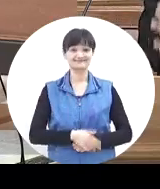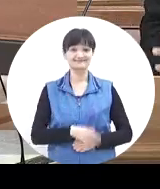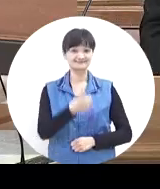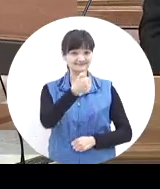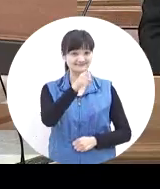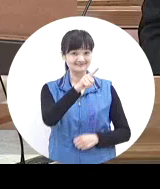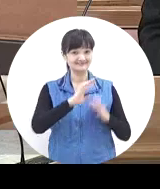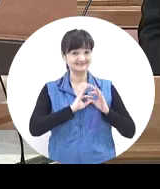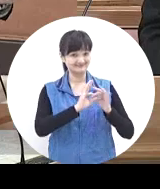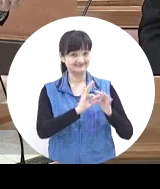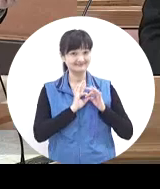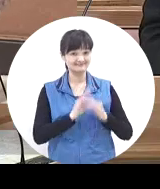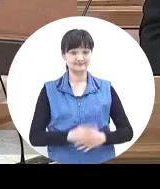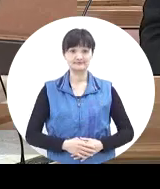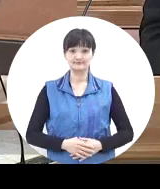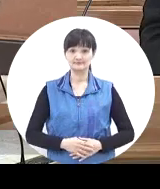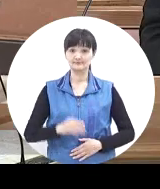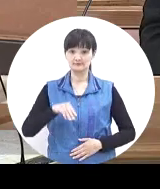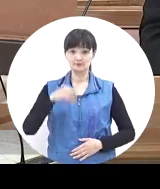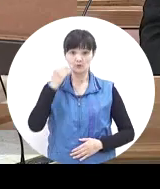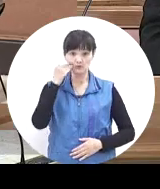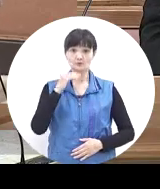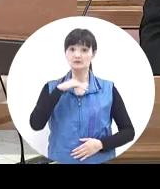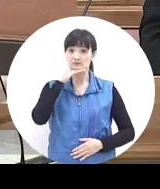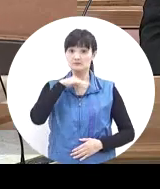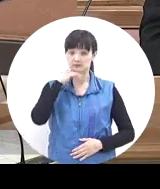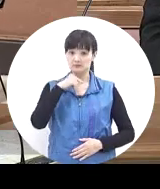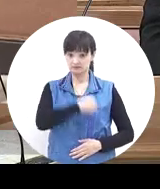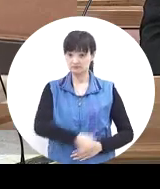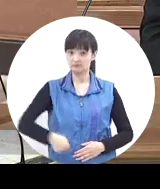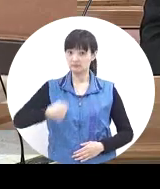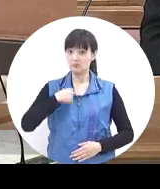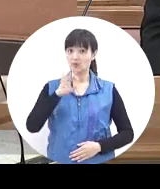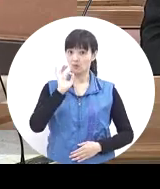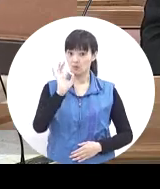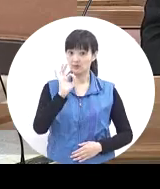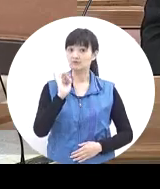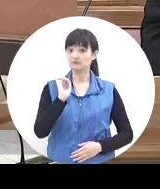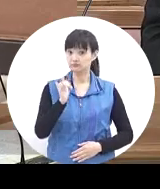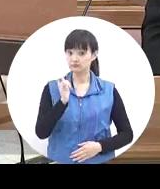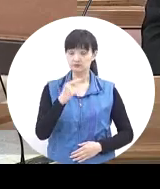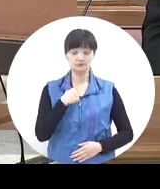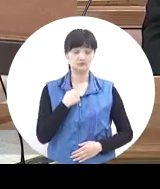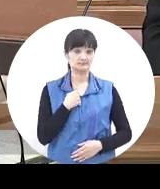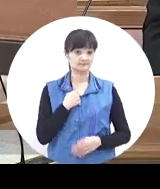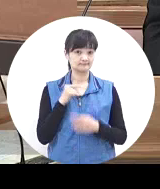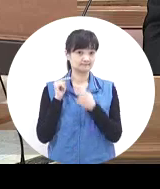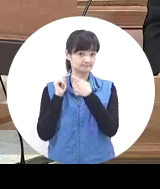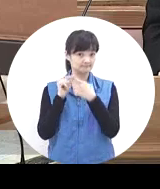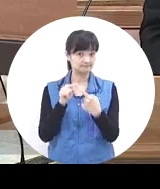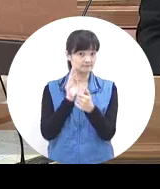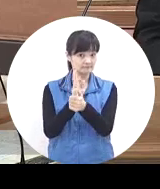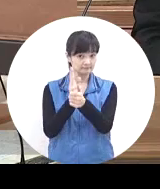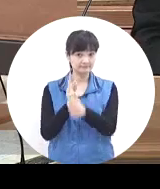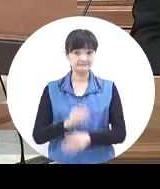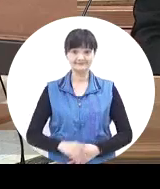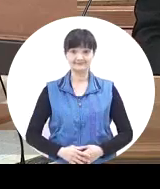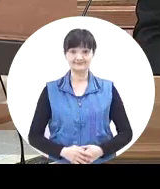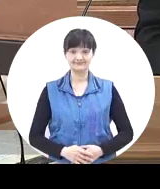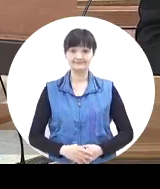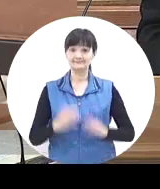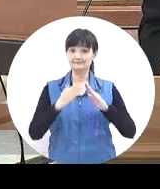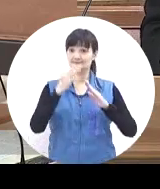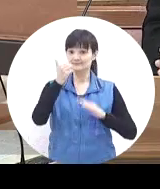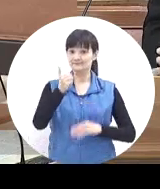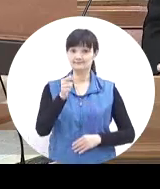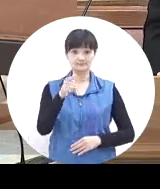心。 那接下来呢，如果市长你身体状况啊 OK 的话，我就继续来问其他问题了啊、哦。 好，谢谢。 来，市长，你知